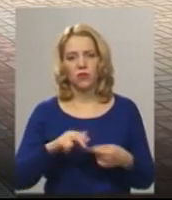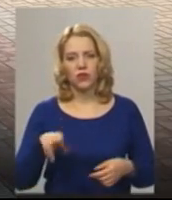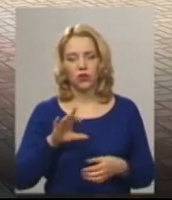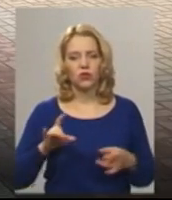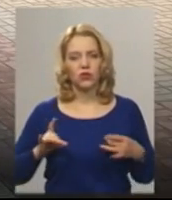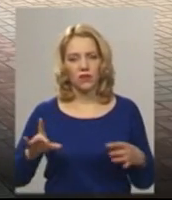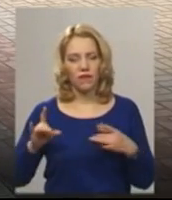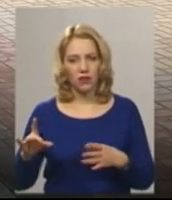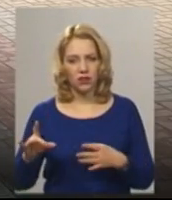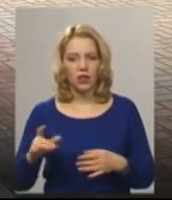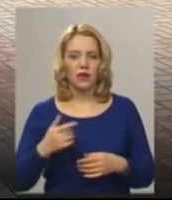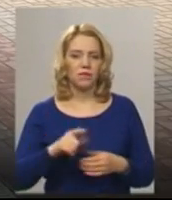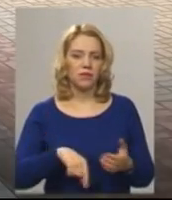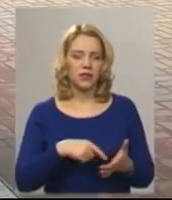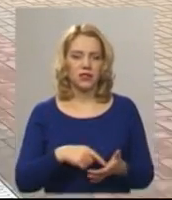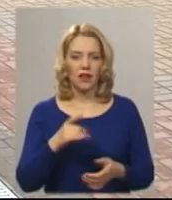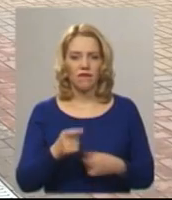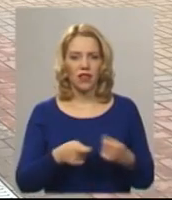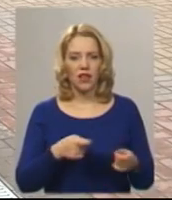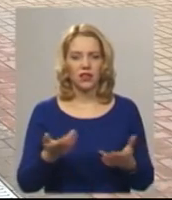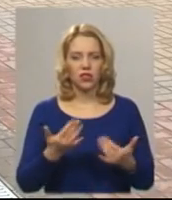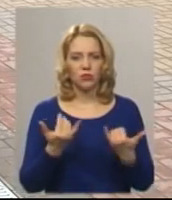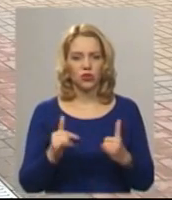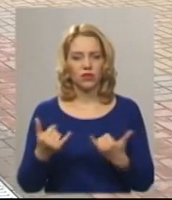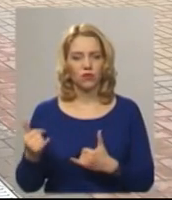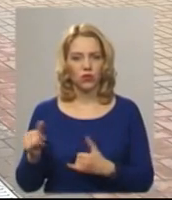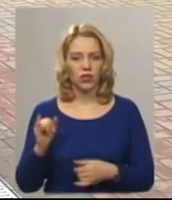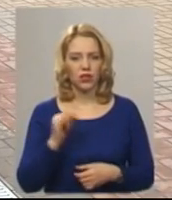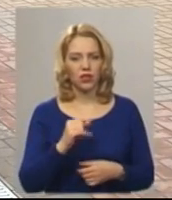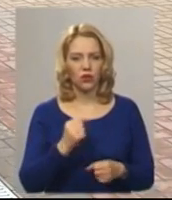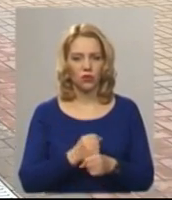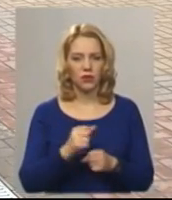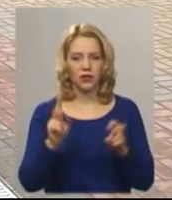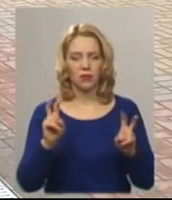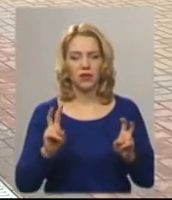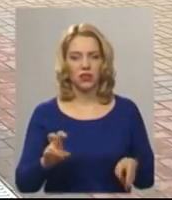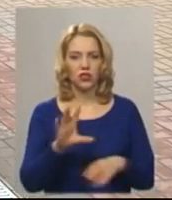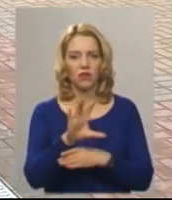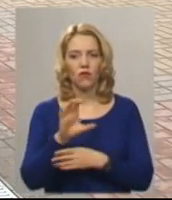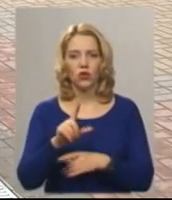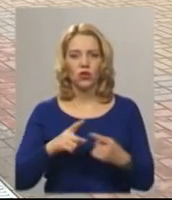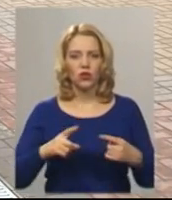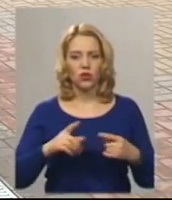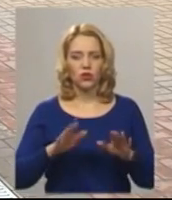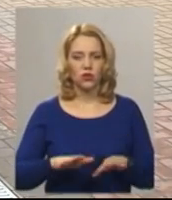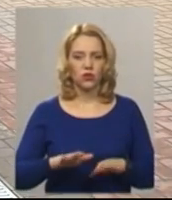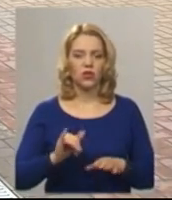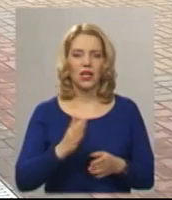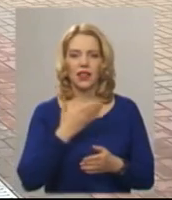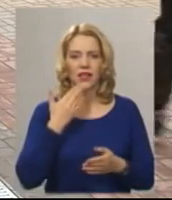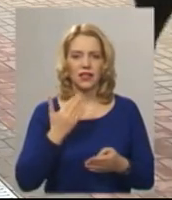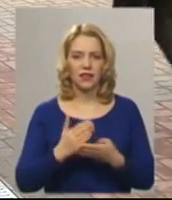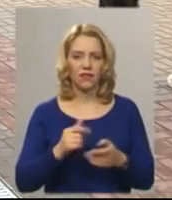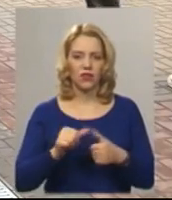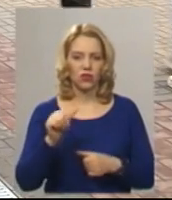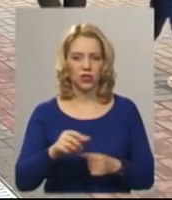свят міська влада чимось дивує і робить тематичні фотозони. Ну і не стало виключенням